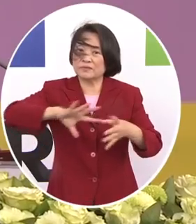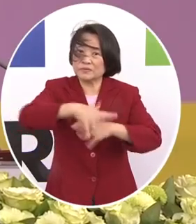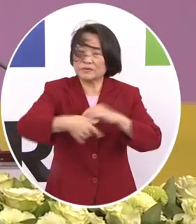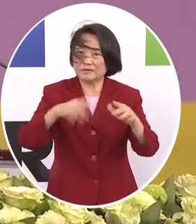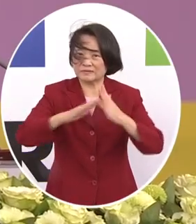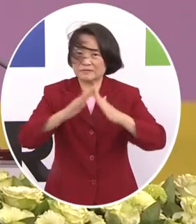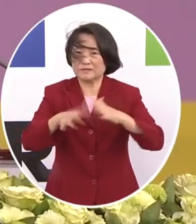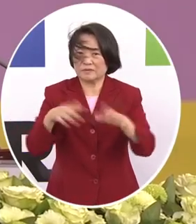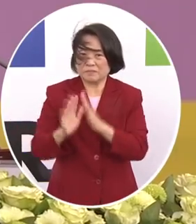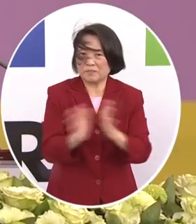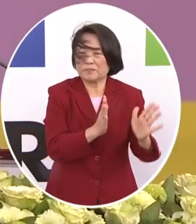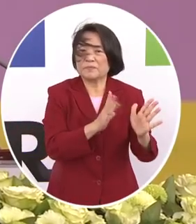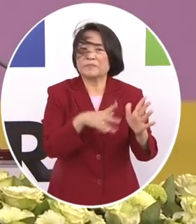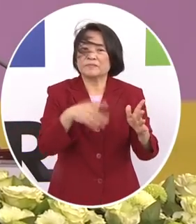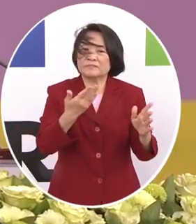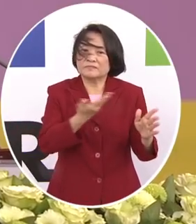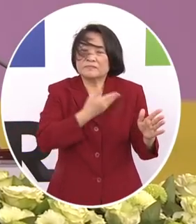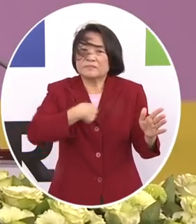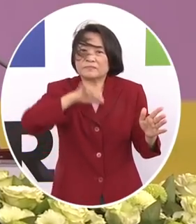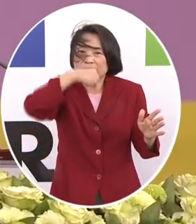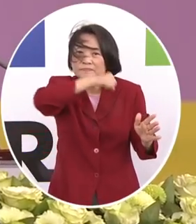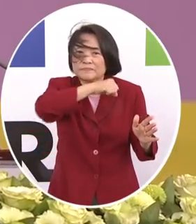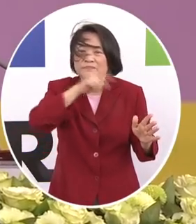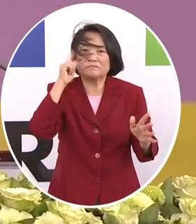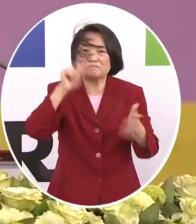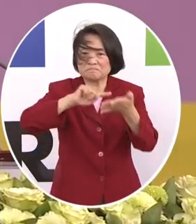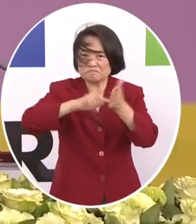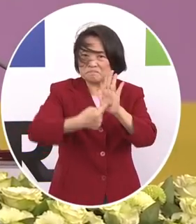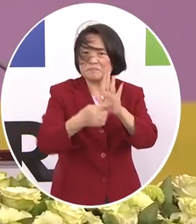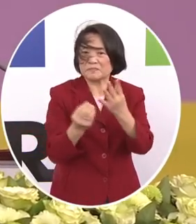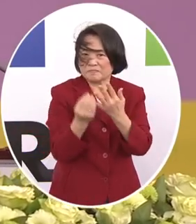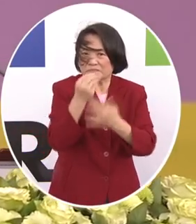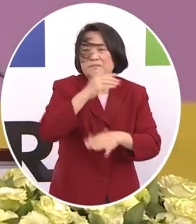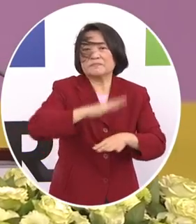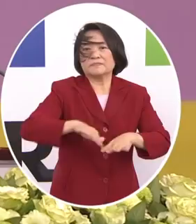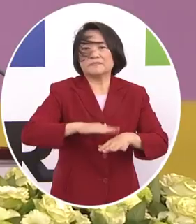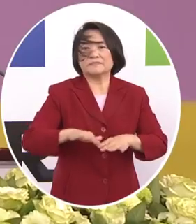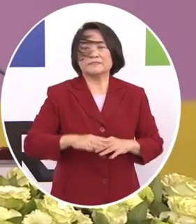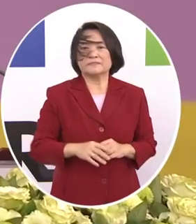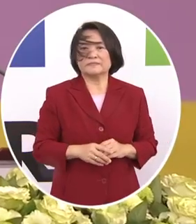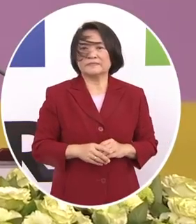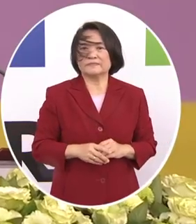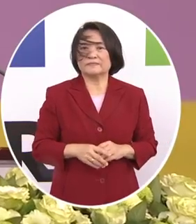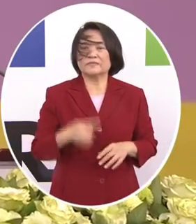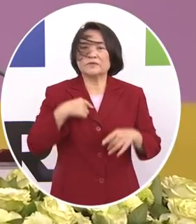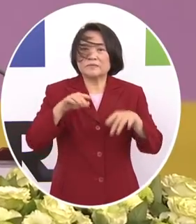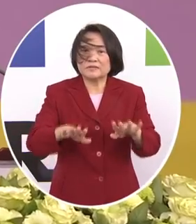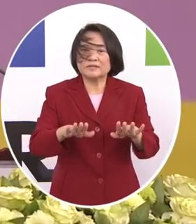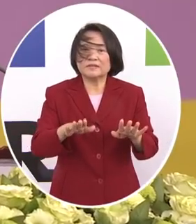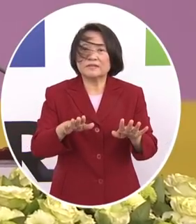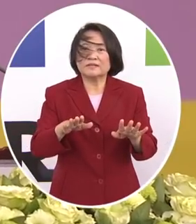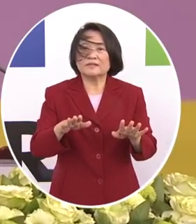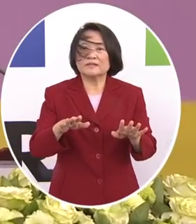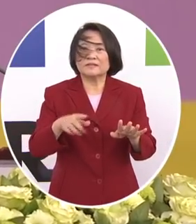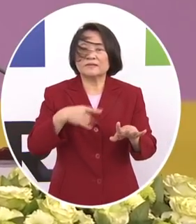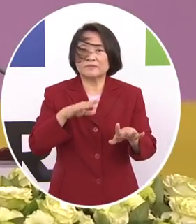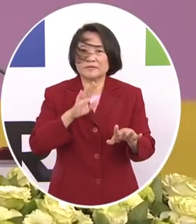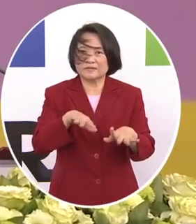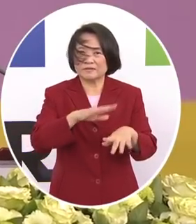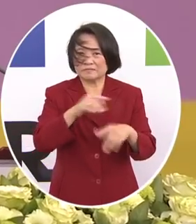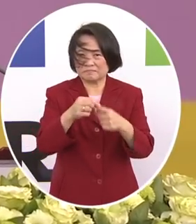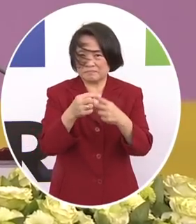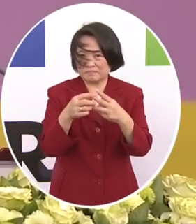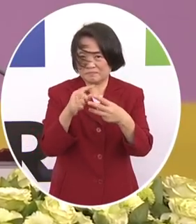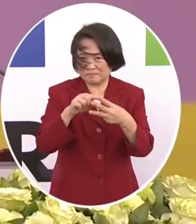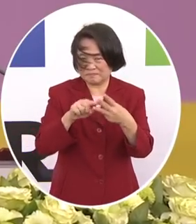局，催化台湾经济全面的转型升级。我们要做三件事情，三件重要的